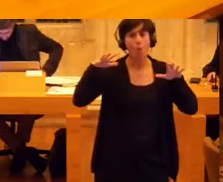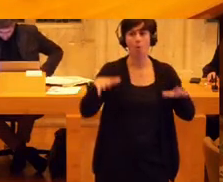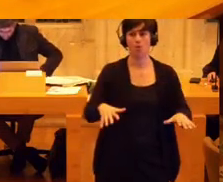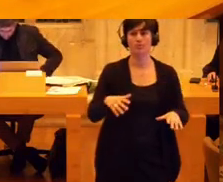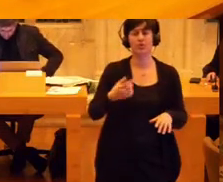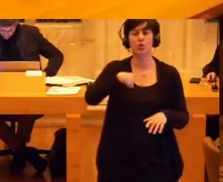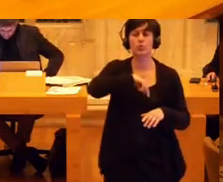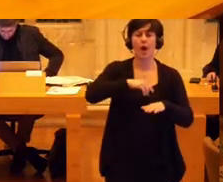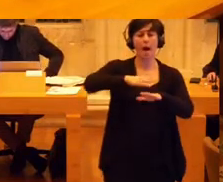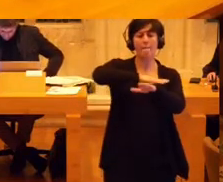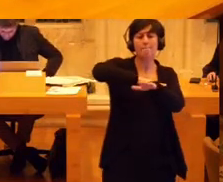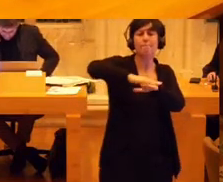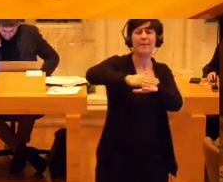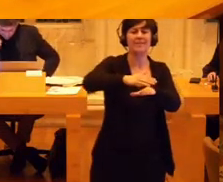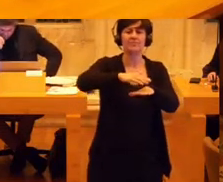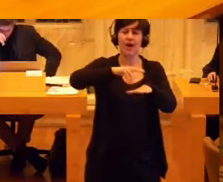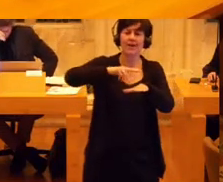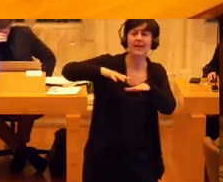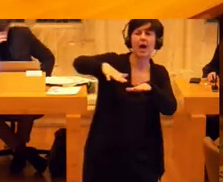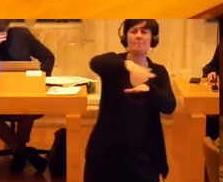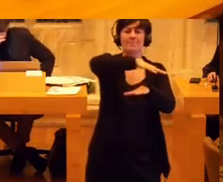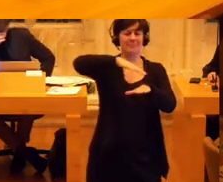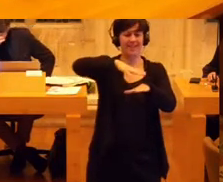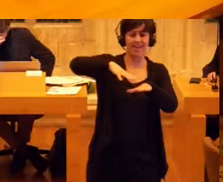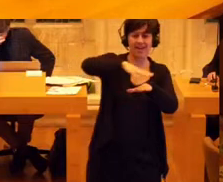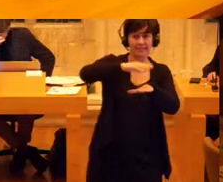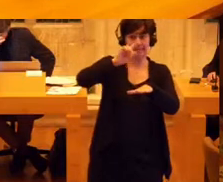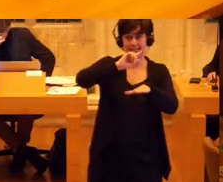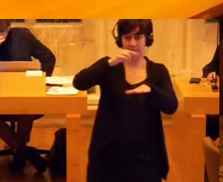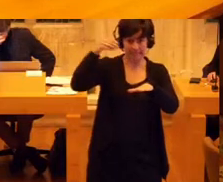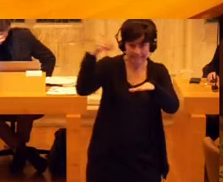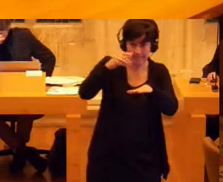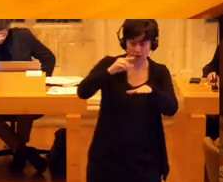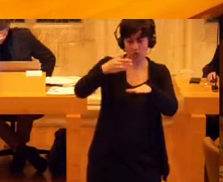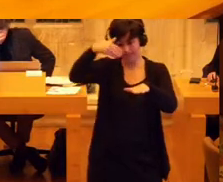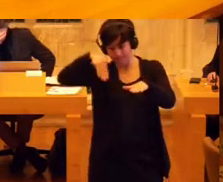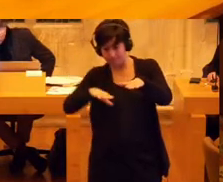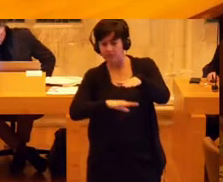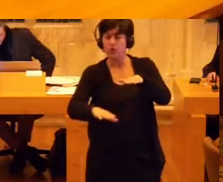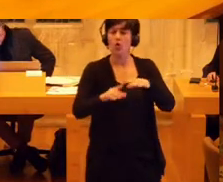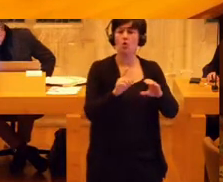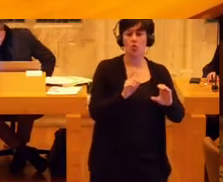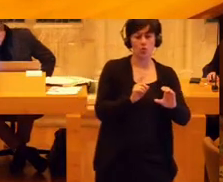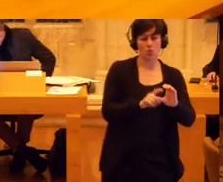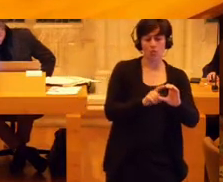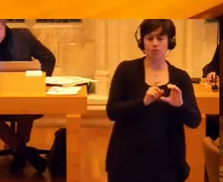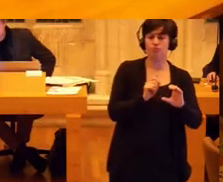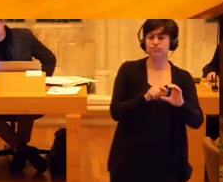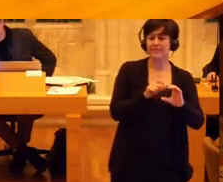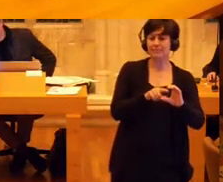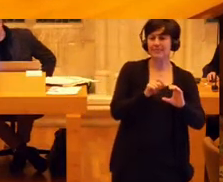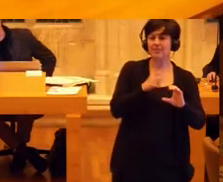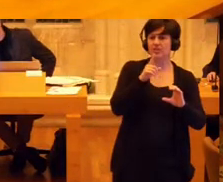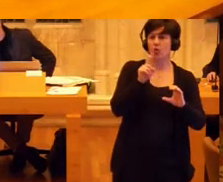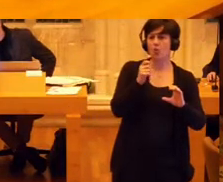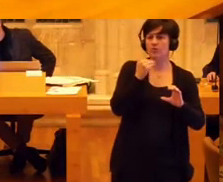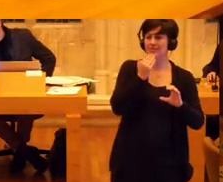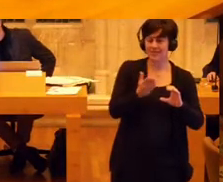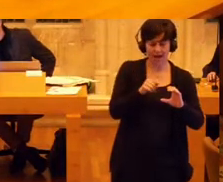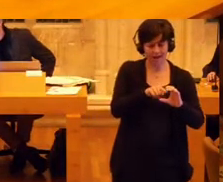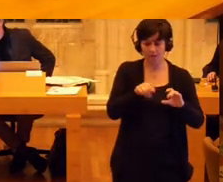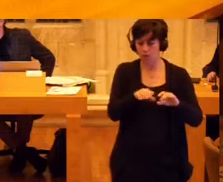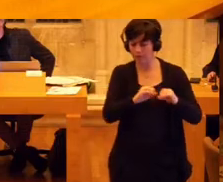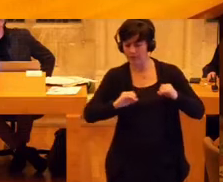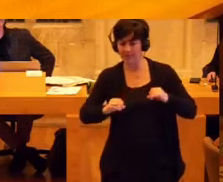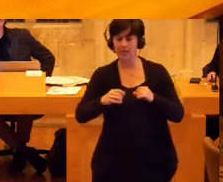fois. On renouvelle évidemment les réseaux d'eau potable vétuste, les branchements d'eau usée